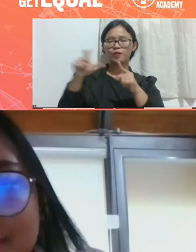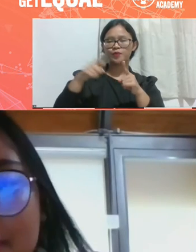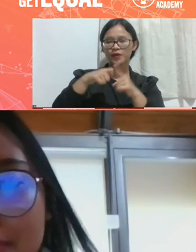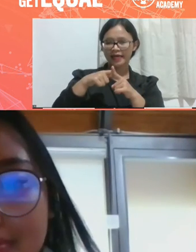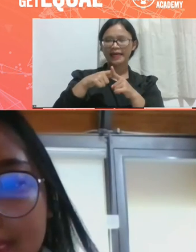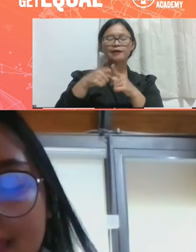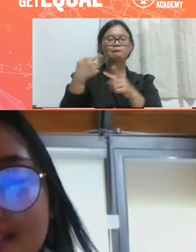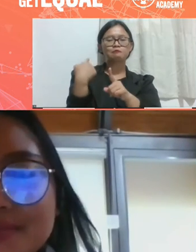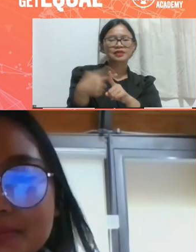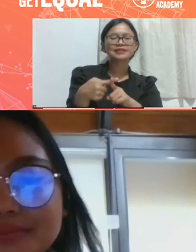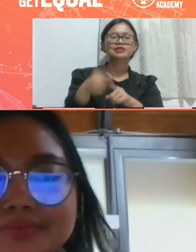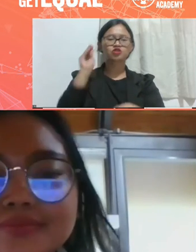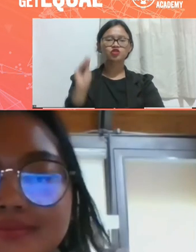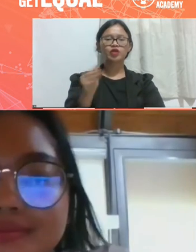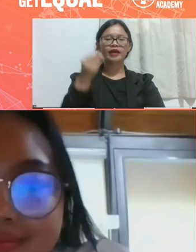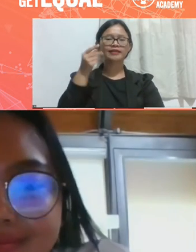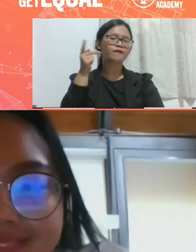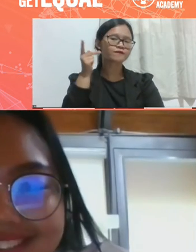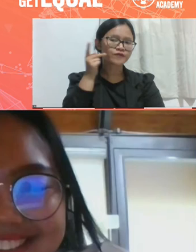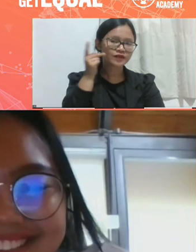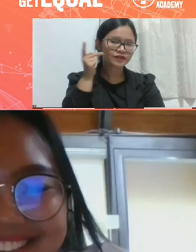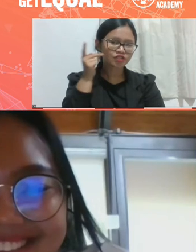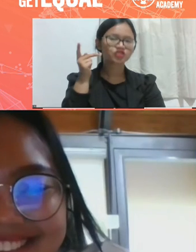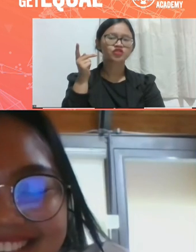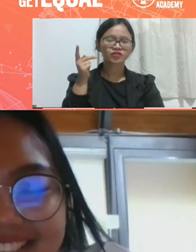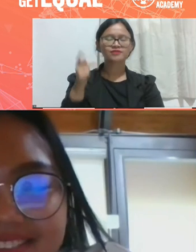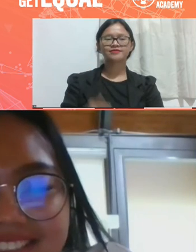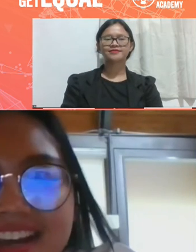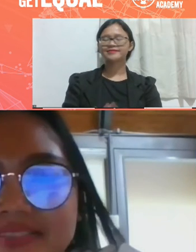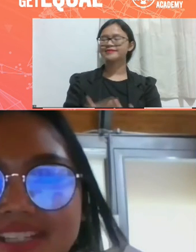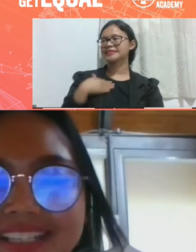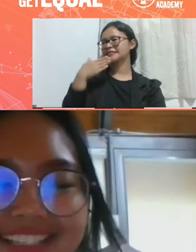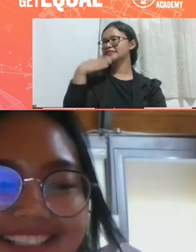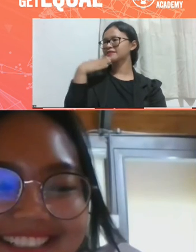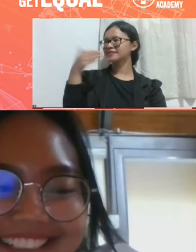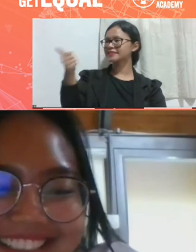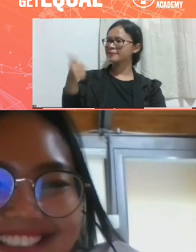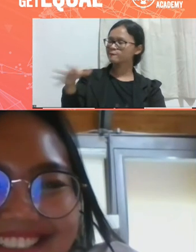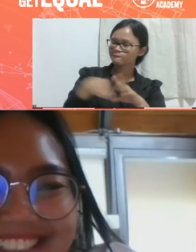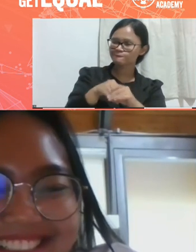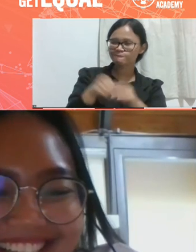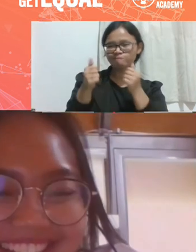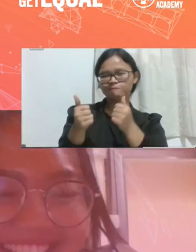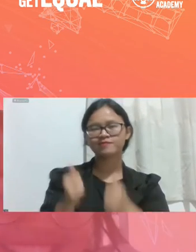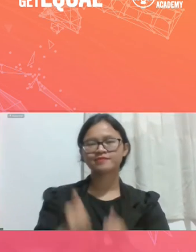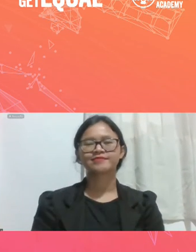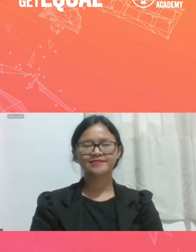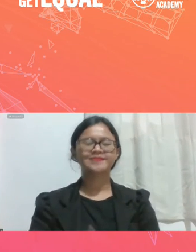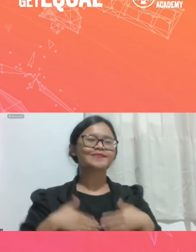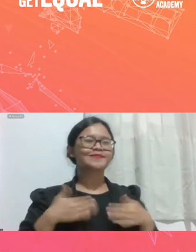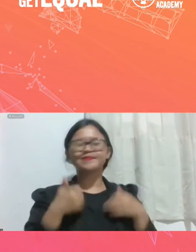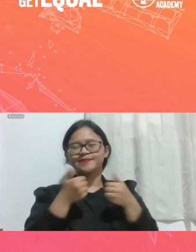Feminist Discussion Group dan juga Women's March Indonesia. Terima kasih ya Kak Vivi sudah gabung lagi bareng kita. Dengan senang